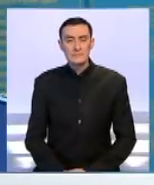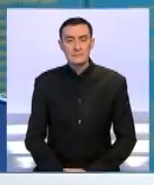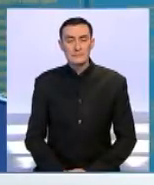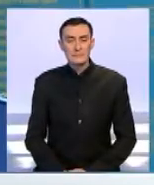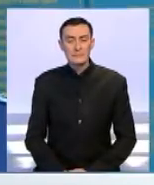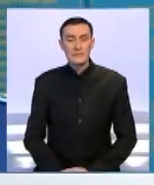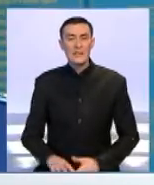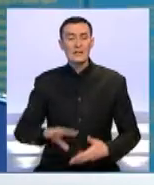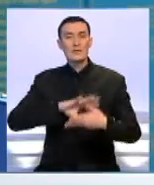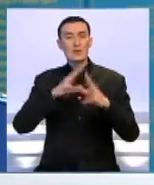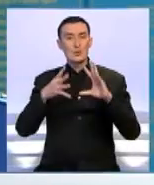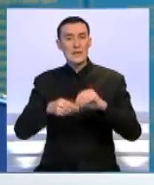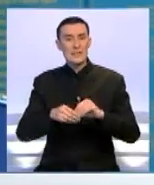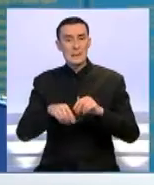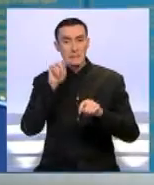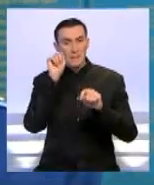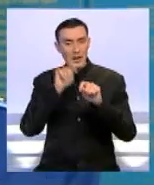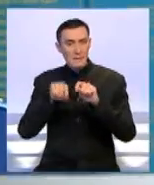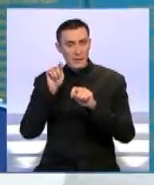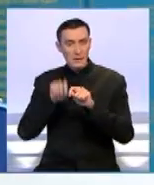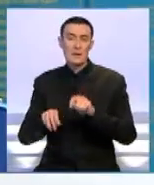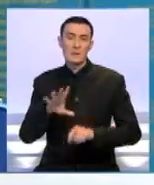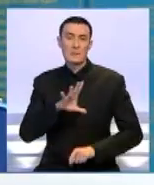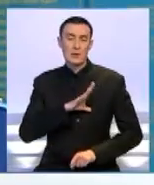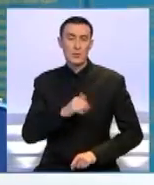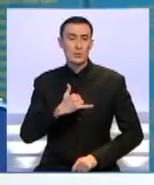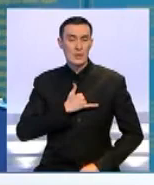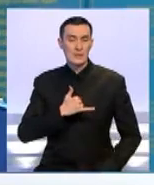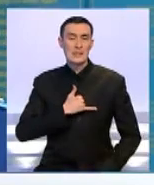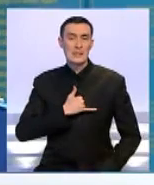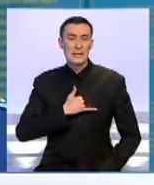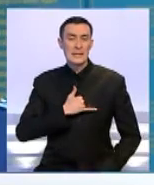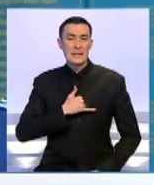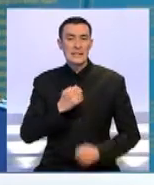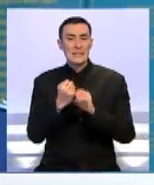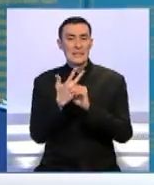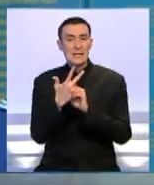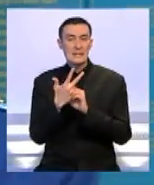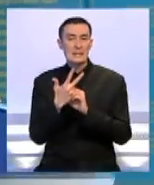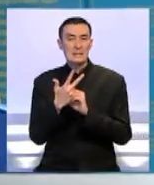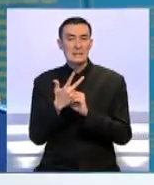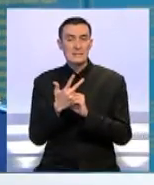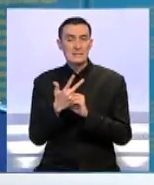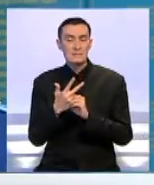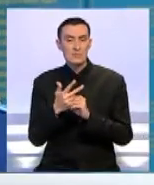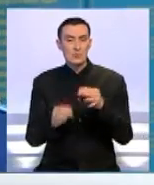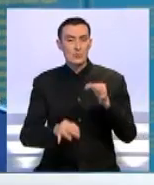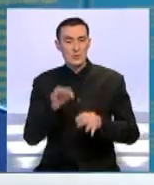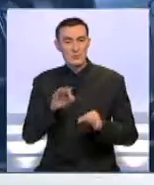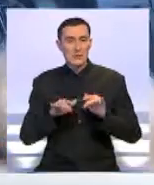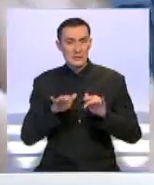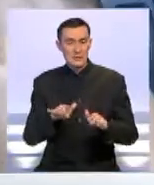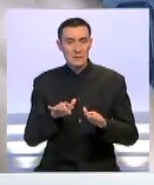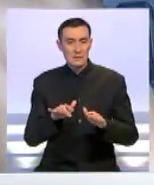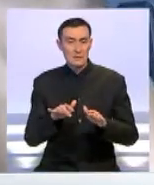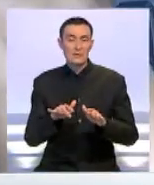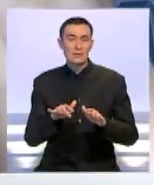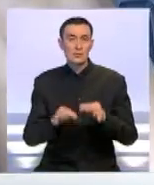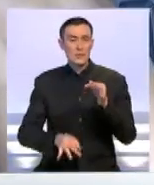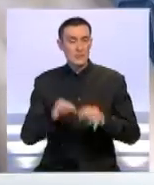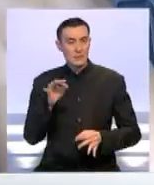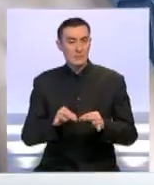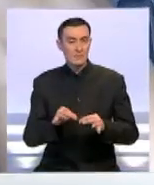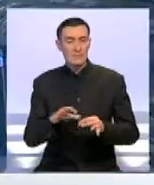По результатам проверки у нас было 13 материалов досудебного